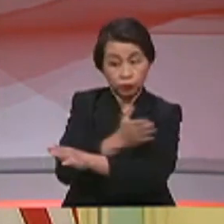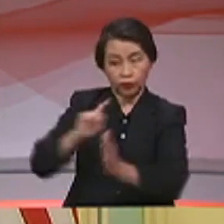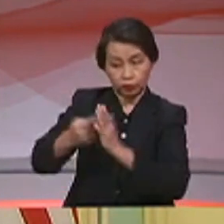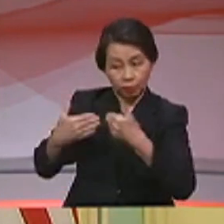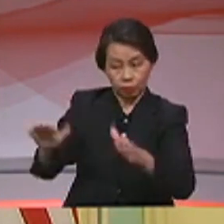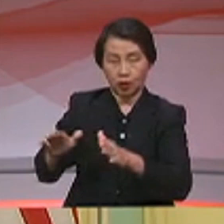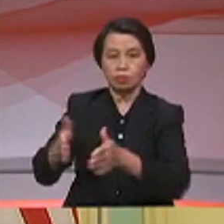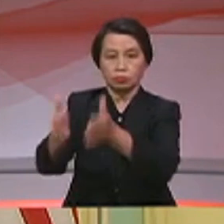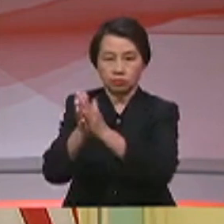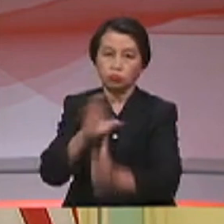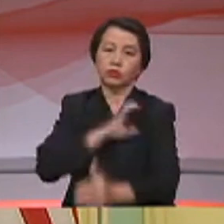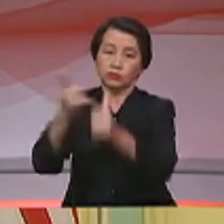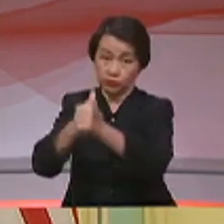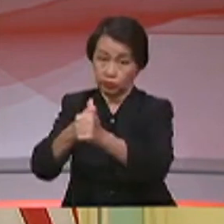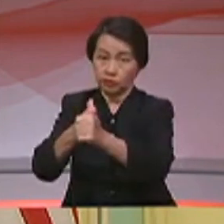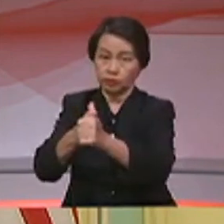beroperasi.